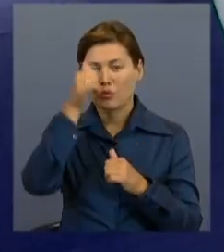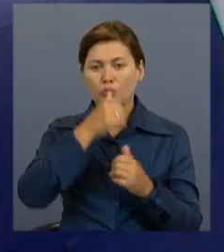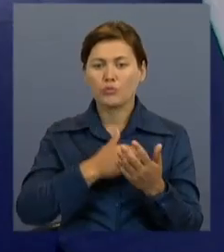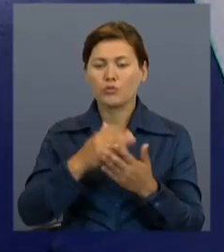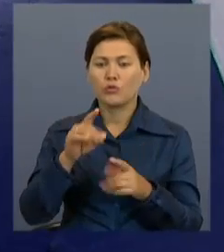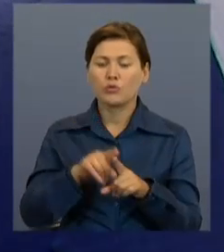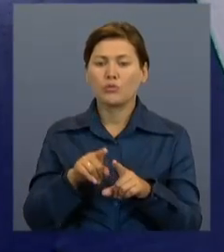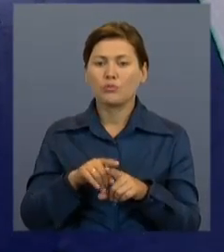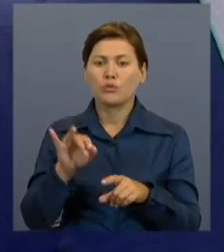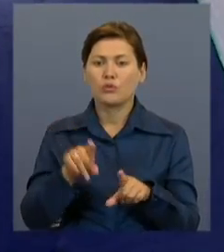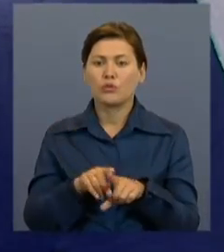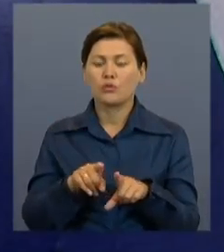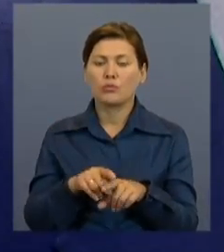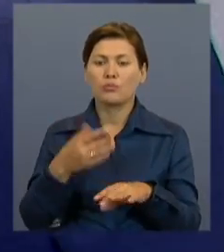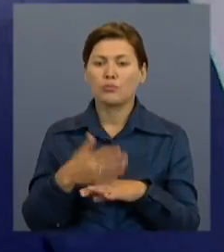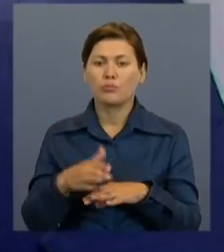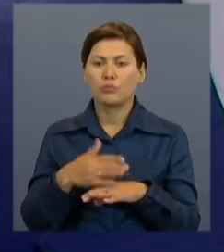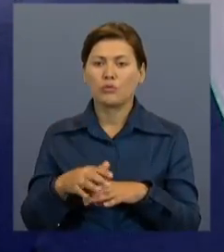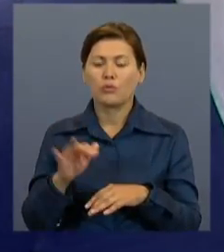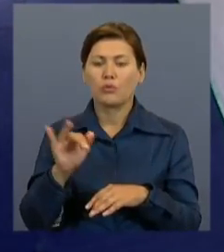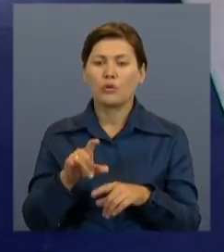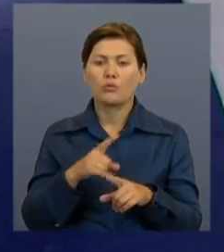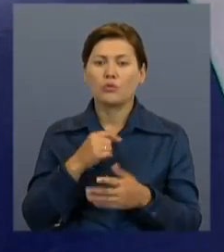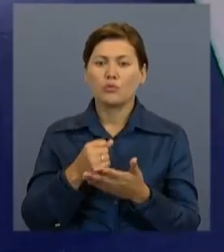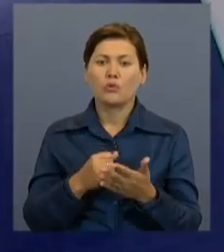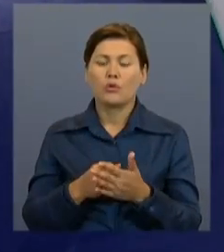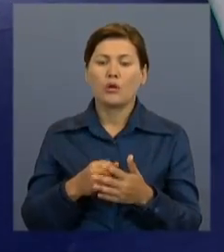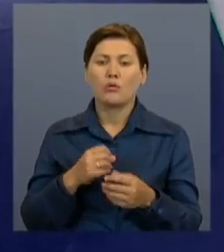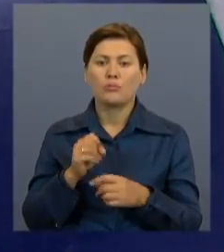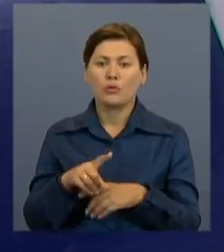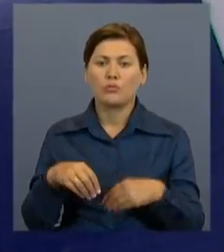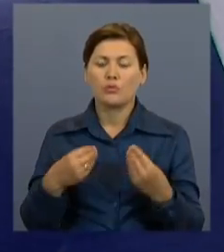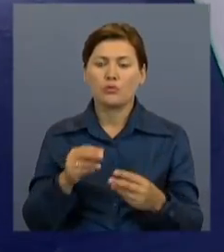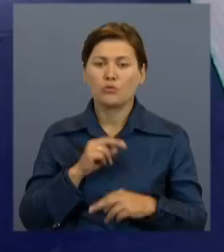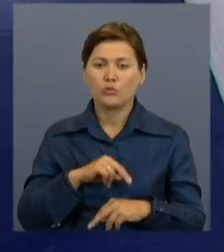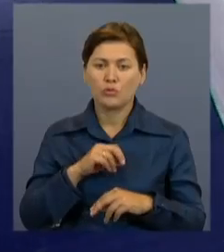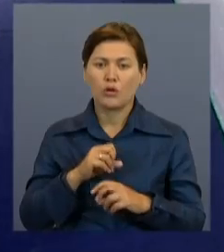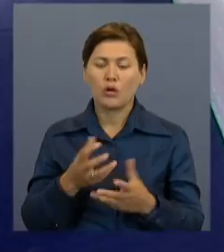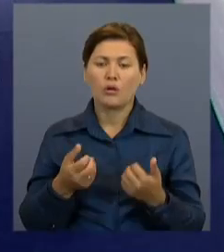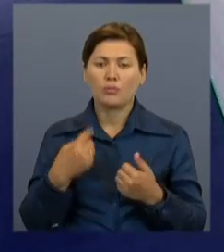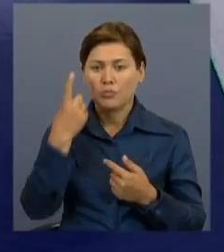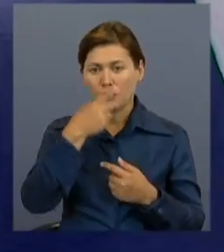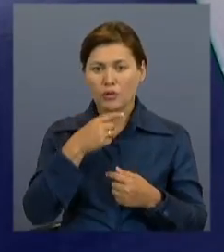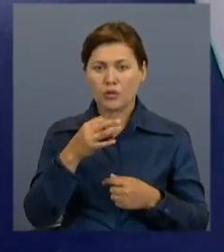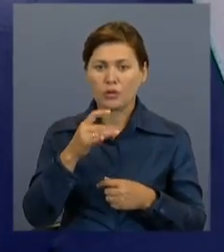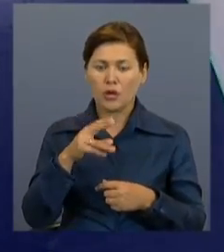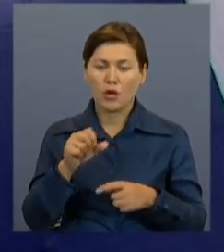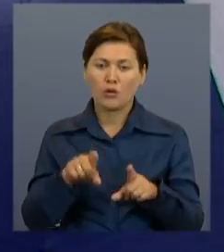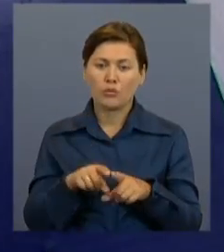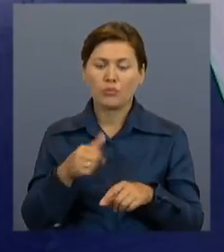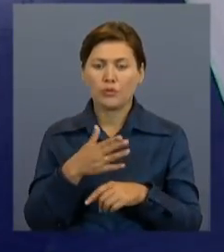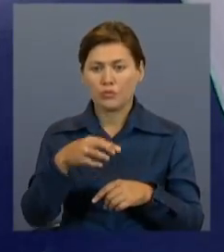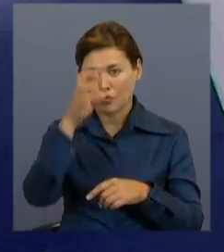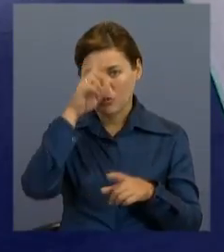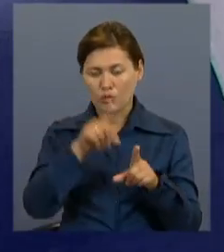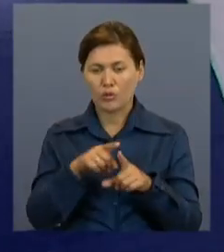жоғарылайды. Сондықтан біртіндеп осы қордан тапсырыс алып жұмыс жасауға болашақта жекеменшік клиникаларда, біздің